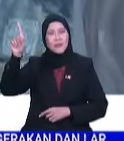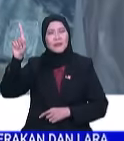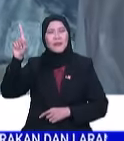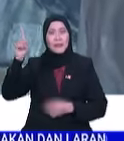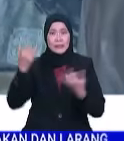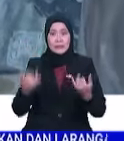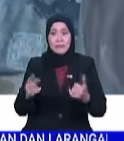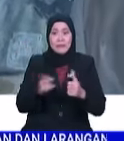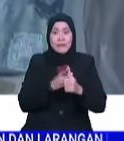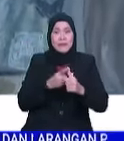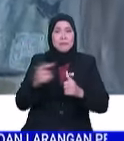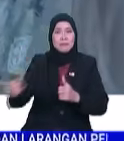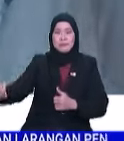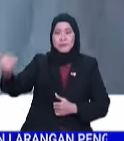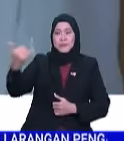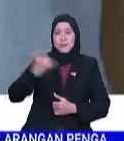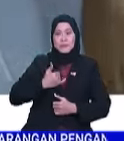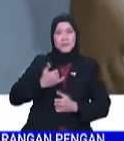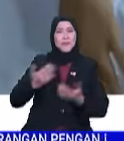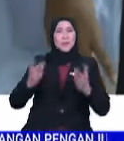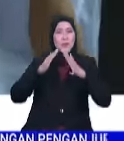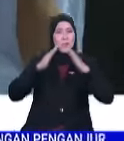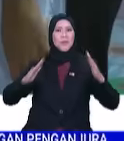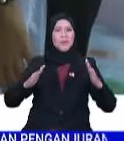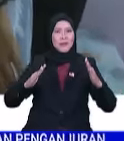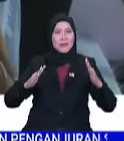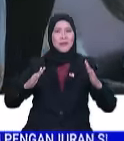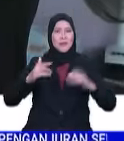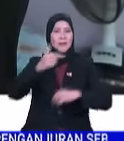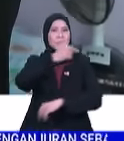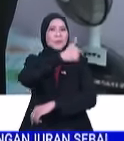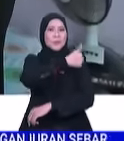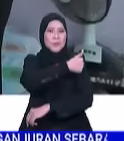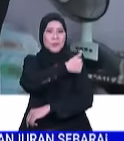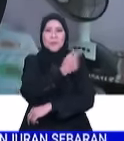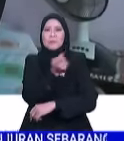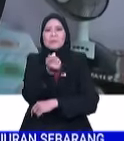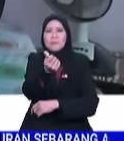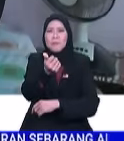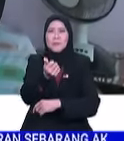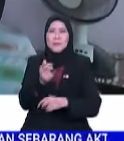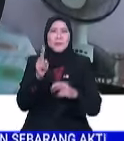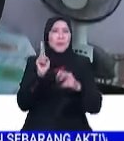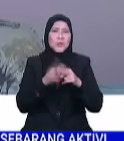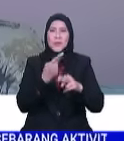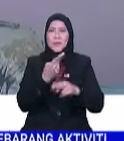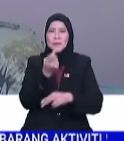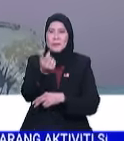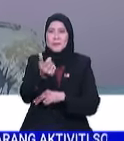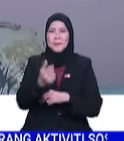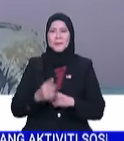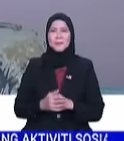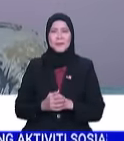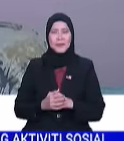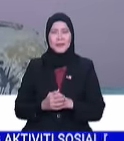pertama hari tu datang ke rumah semari yang jeksin. Sekejap tak lama.